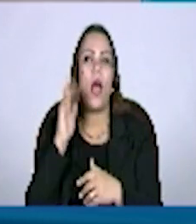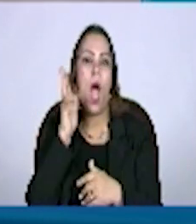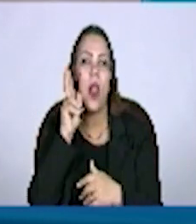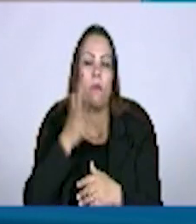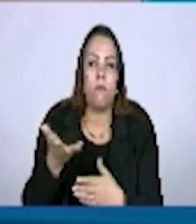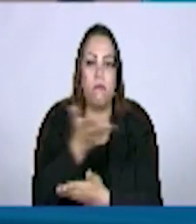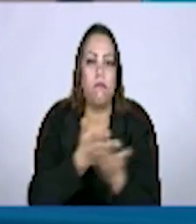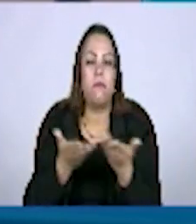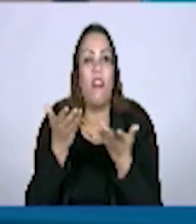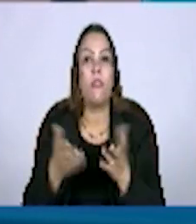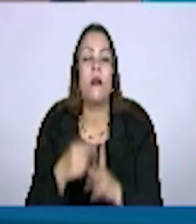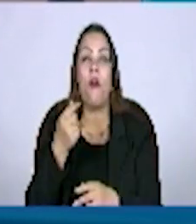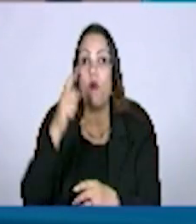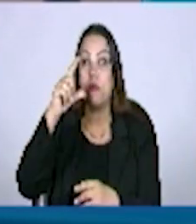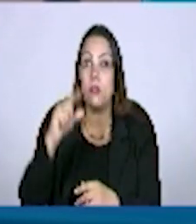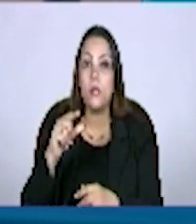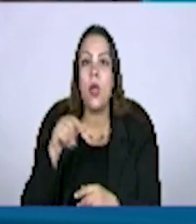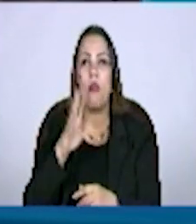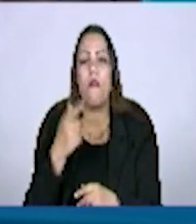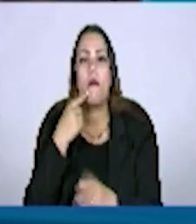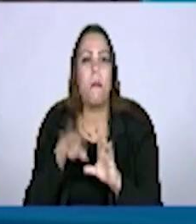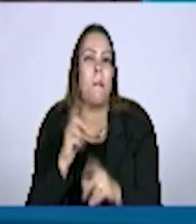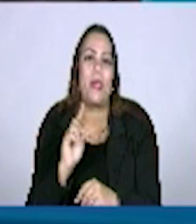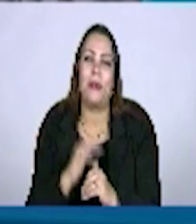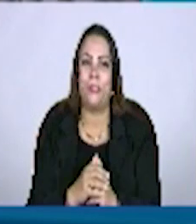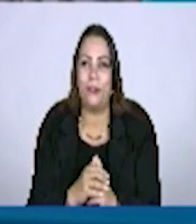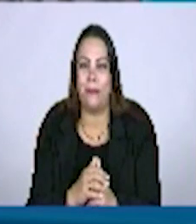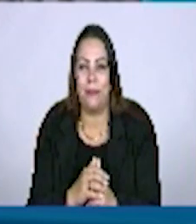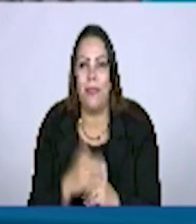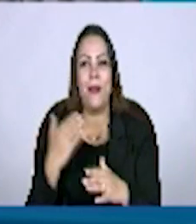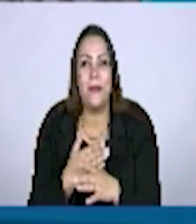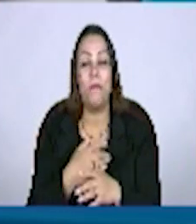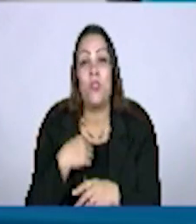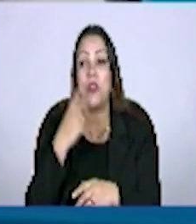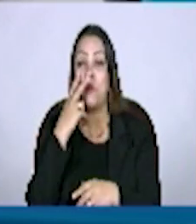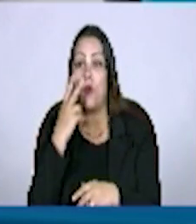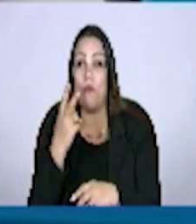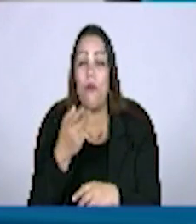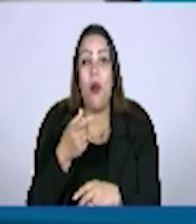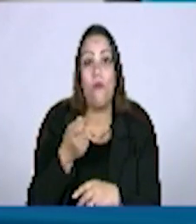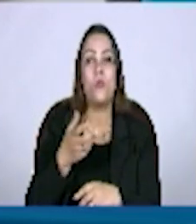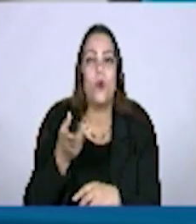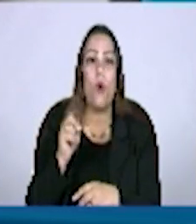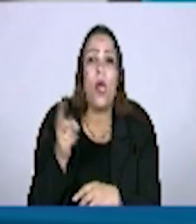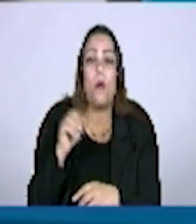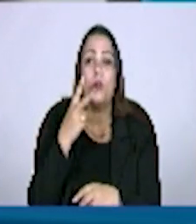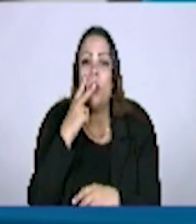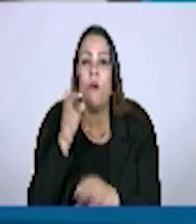الاع يعني التخفيضات دي على ما يبدو لم تحدث لان احنا يعني بنتفرج على الاسعار كل يوم